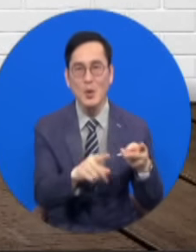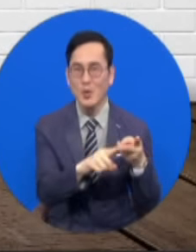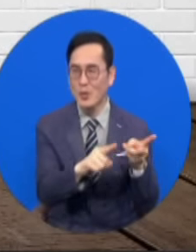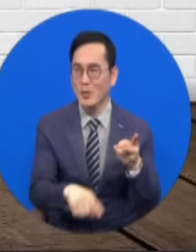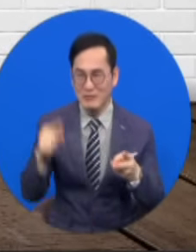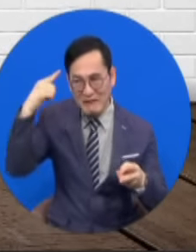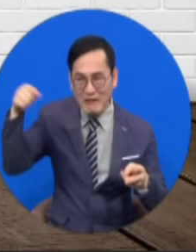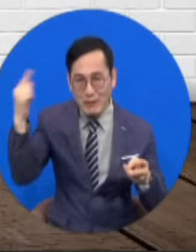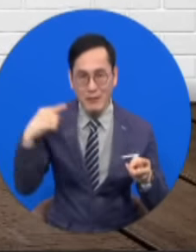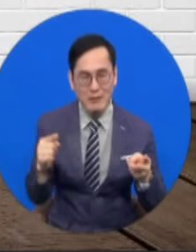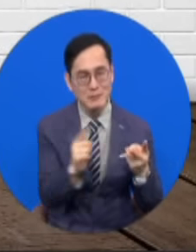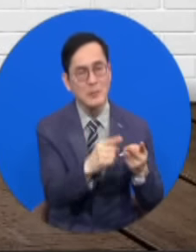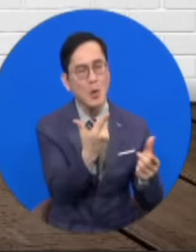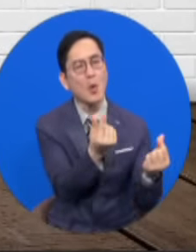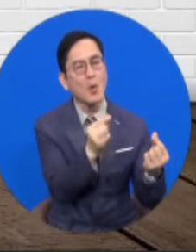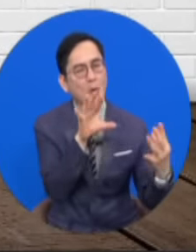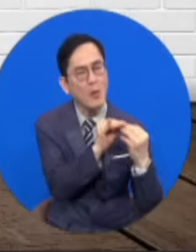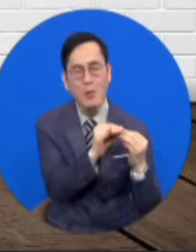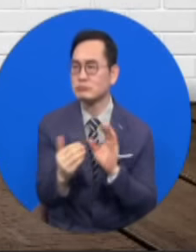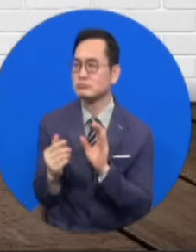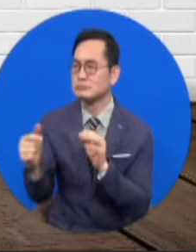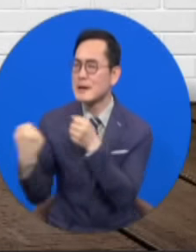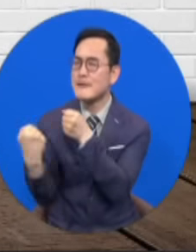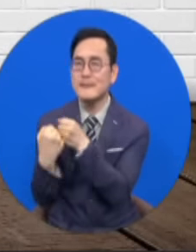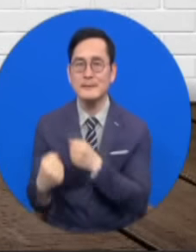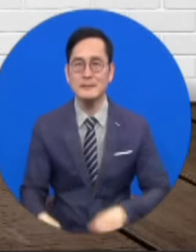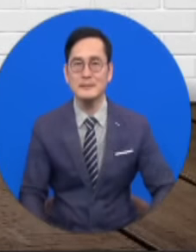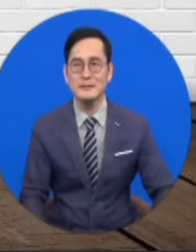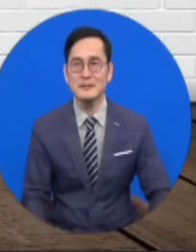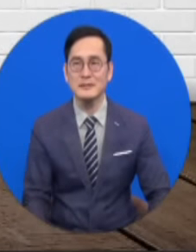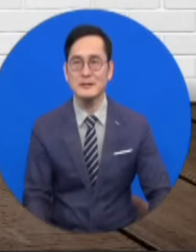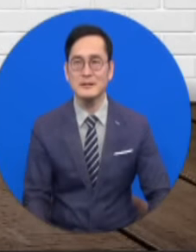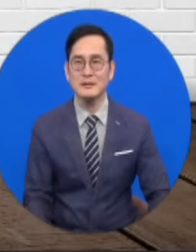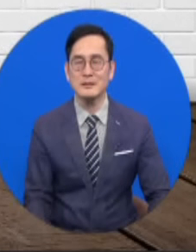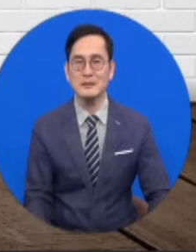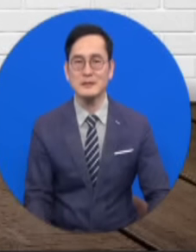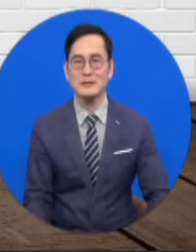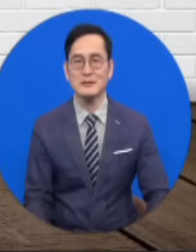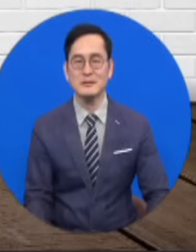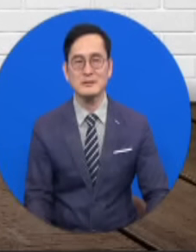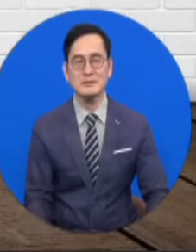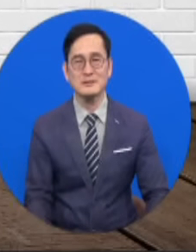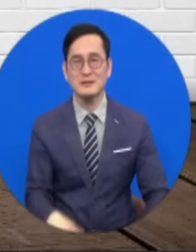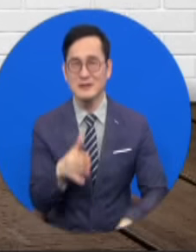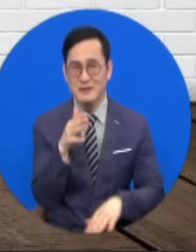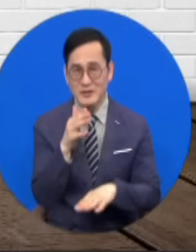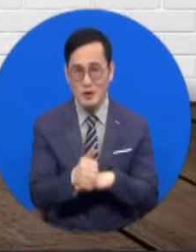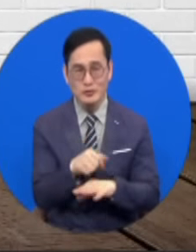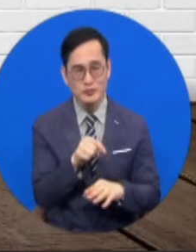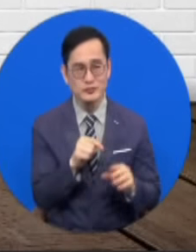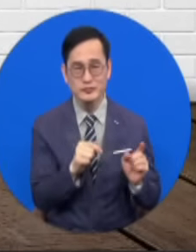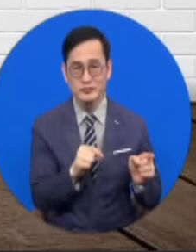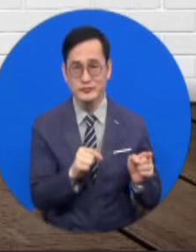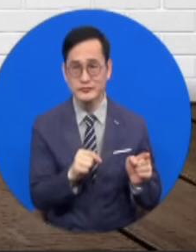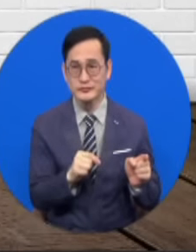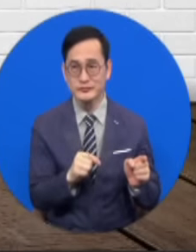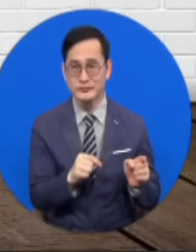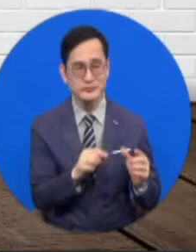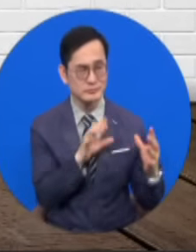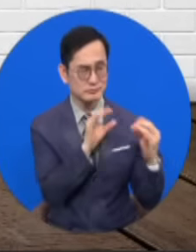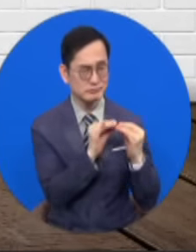저런 측면도 있긴 하겠지만은 저렇게 지지자들에게 강하게 어필함으로써 본인이 사업체를 당한다 하더라도 본인 스스로